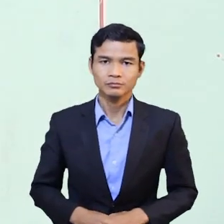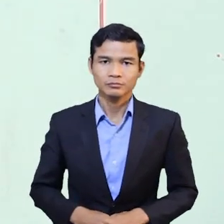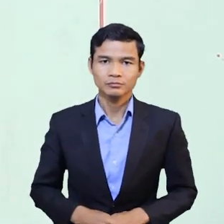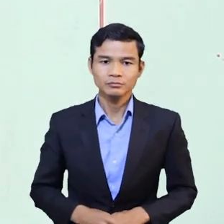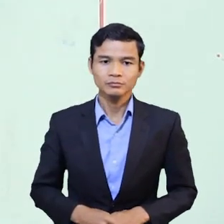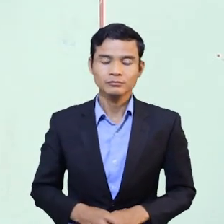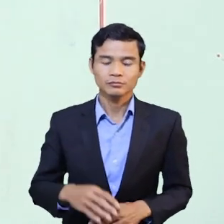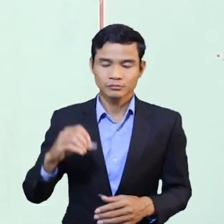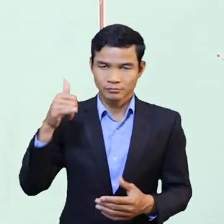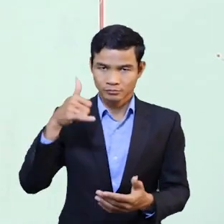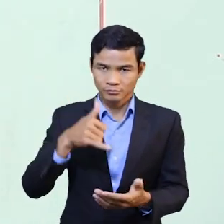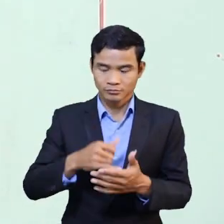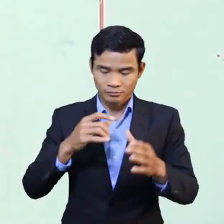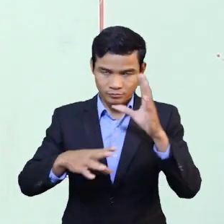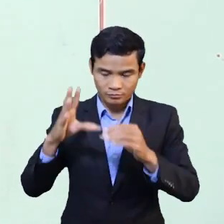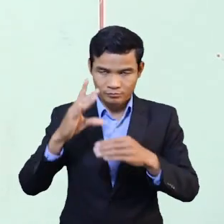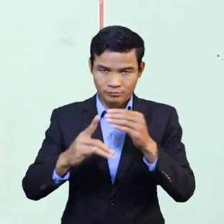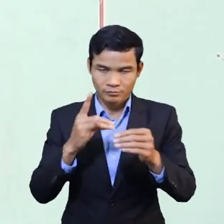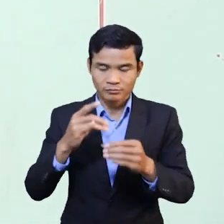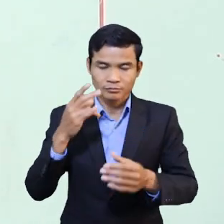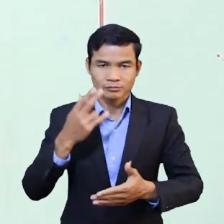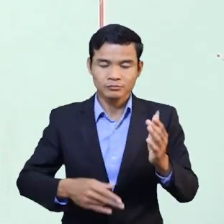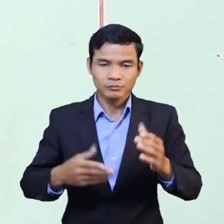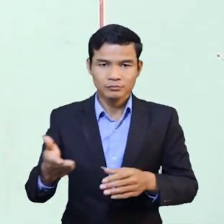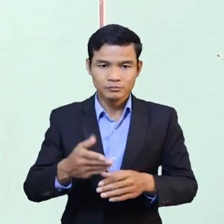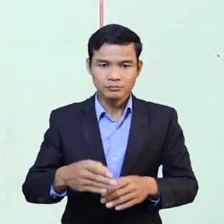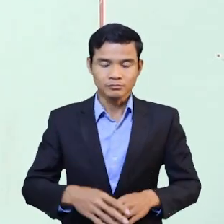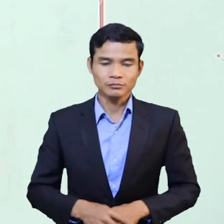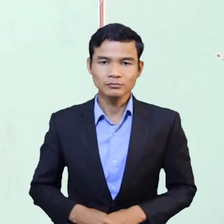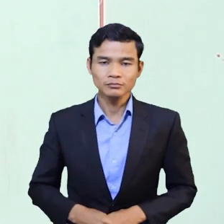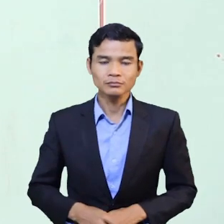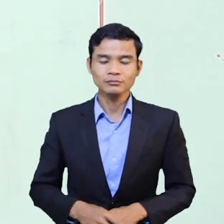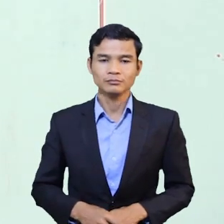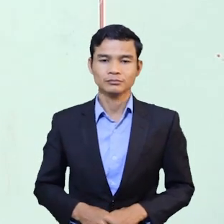chà ta thay nế dân riêng ông pi mê riêng ở vấy